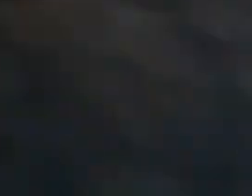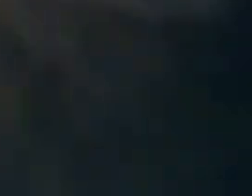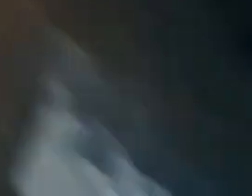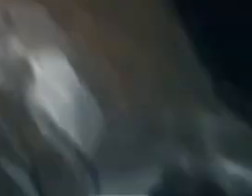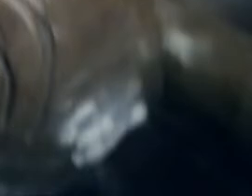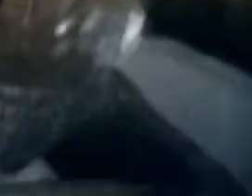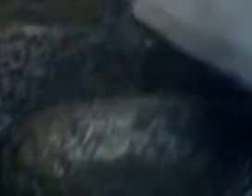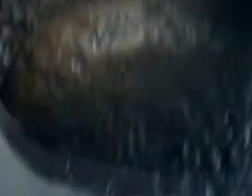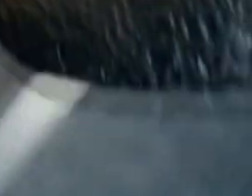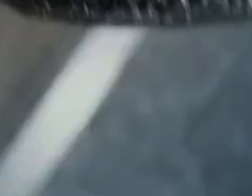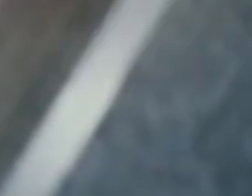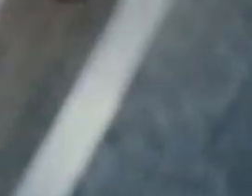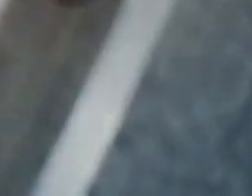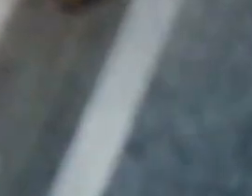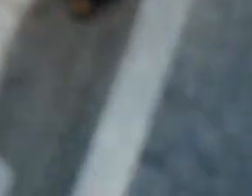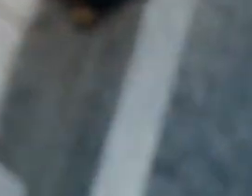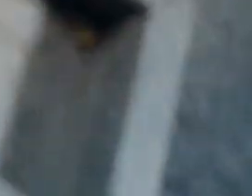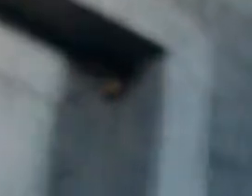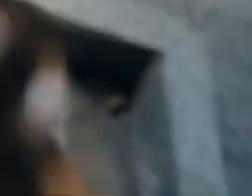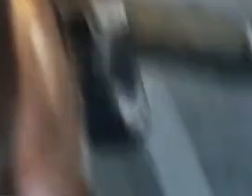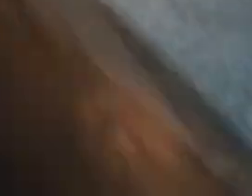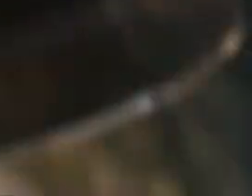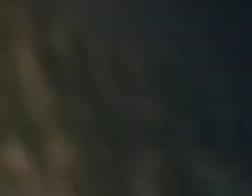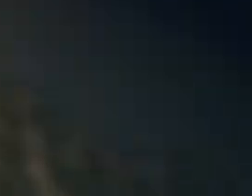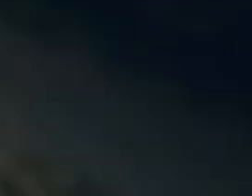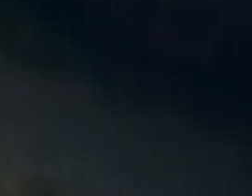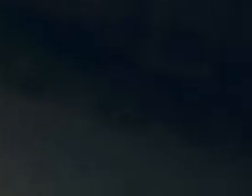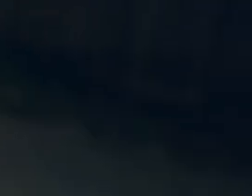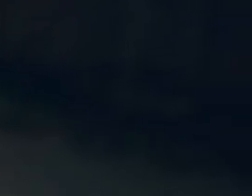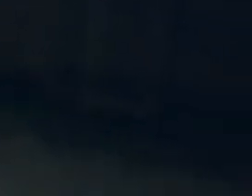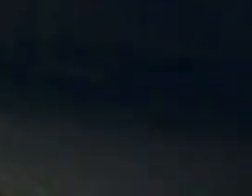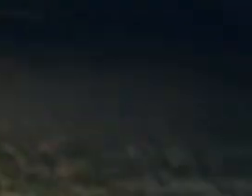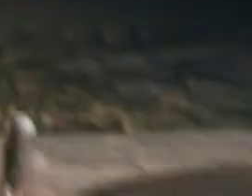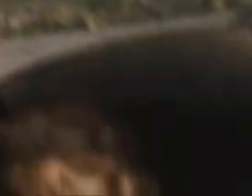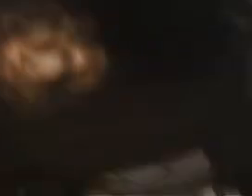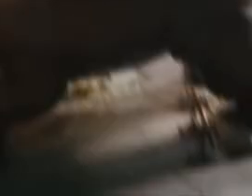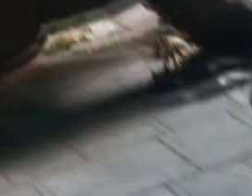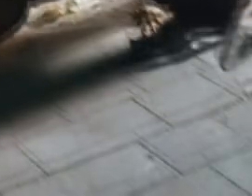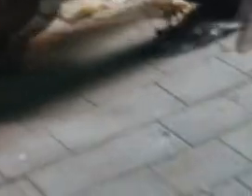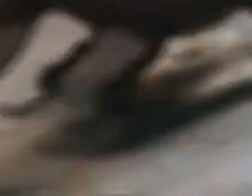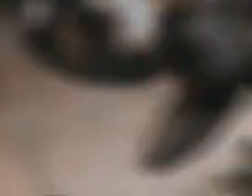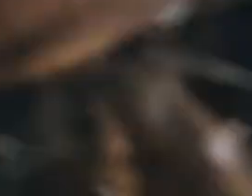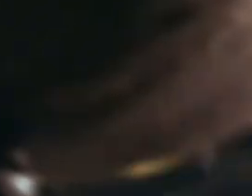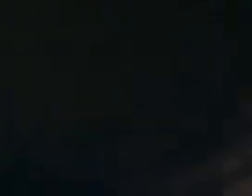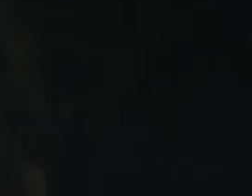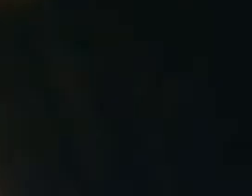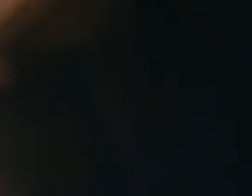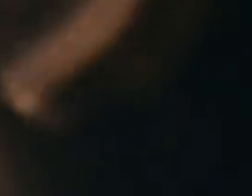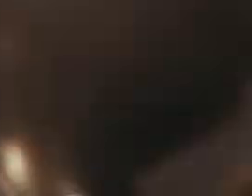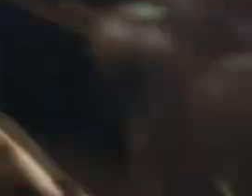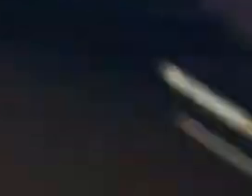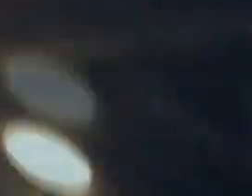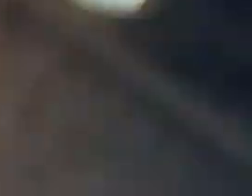emocje. A rysunki ożywają, niosąc radość dzieciom z całej Polski.